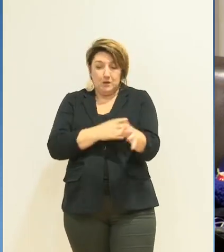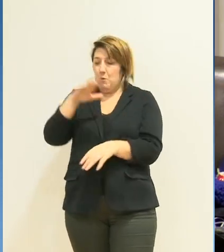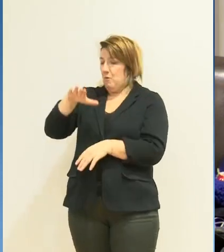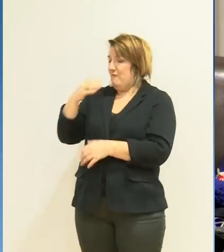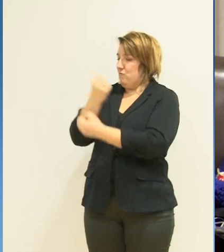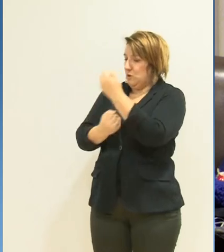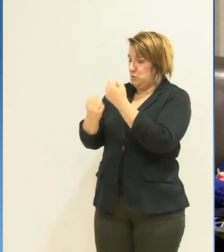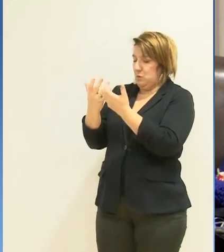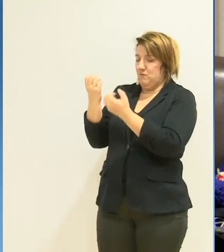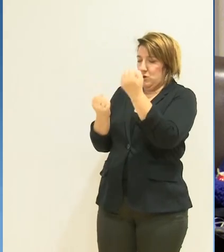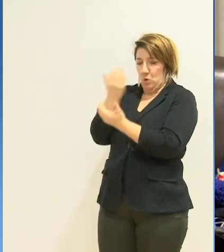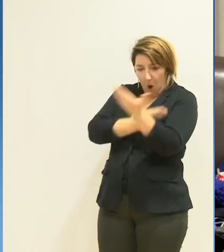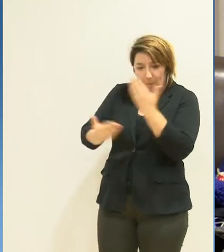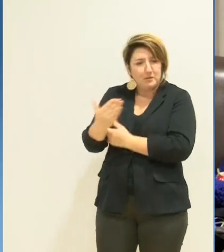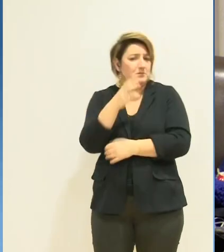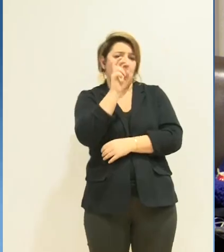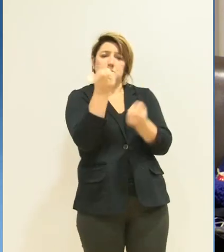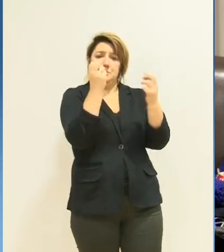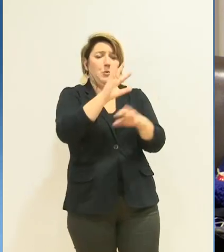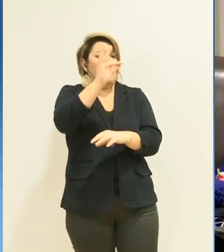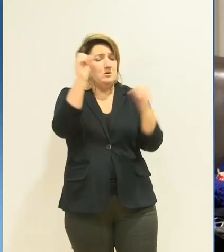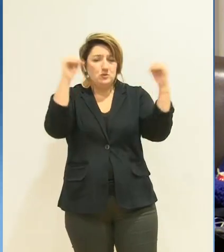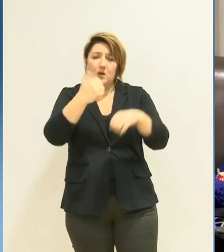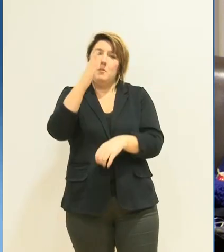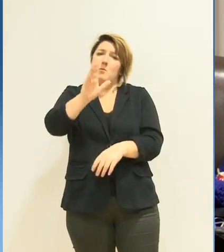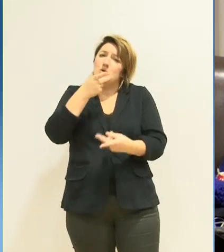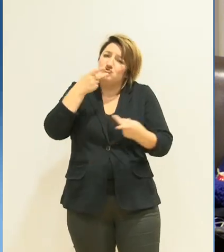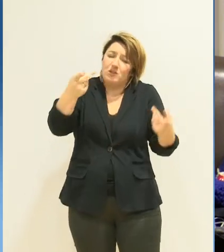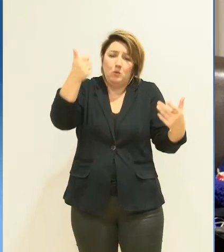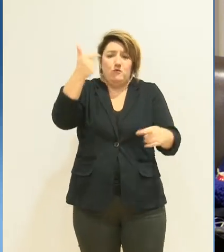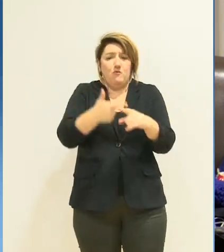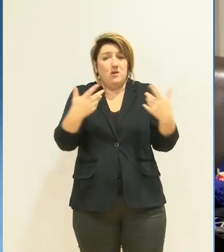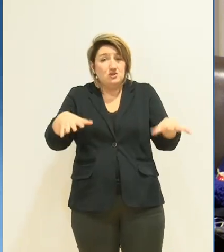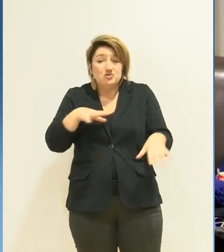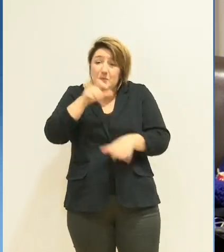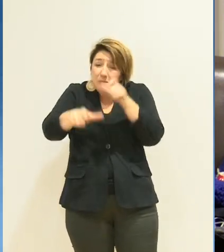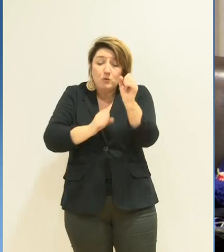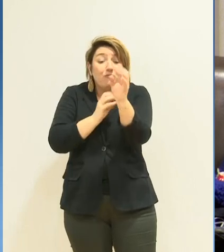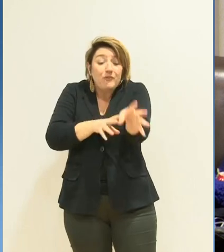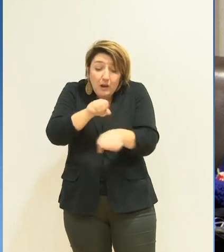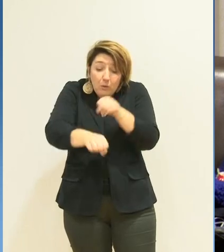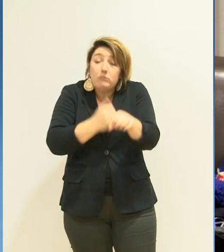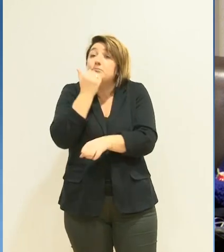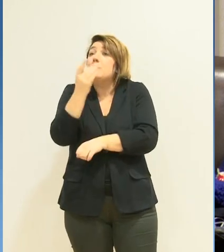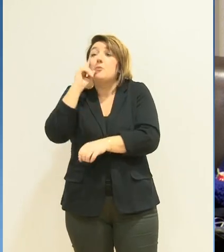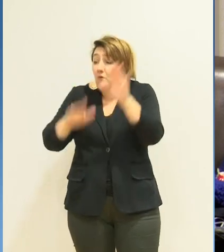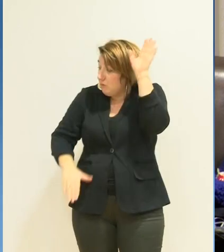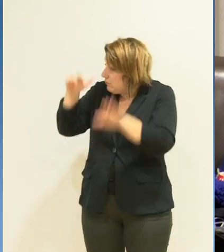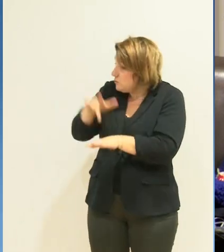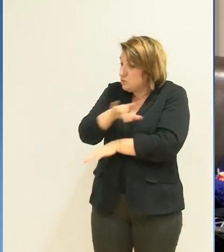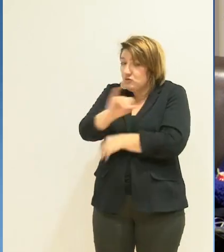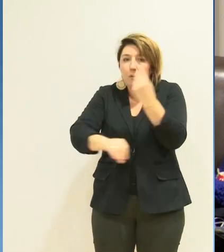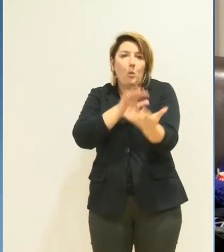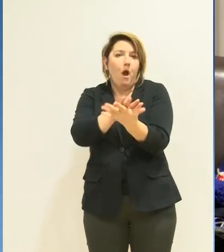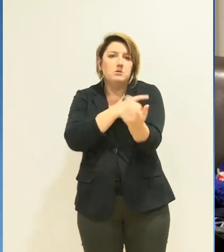de l'écologie on est bien d'accord mais j'ai eu l'occasion de le dire une fois il ya des gens qui ne peuvent plus prendre le vélo parce qu'ils n'en n'ont jamais fait ou parce qu'ils n'ont plus